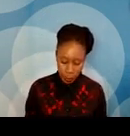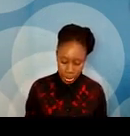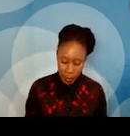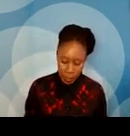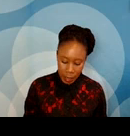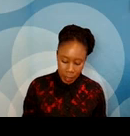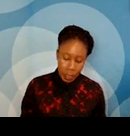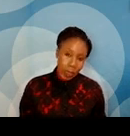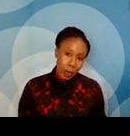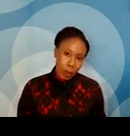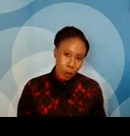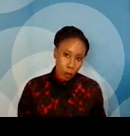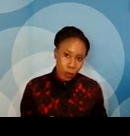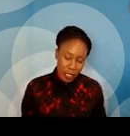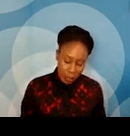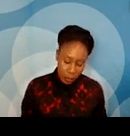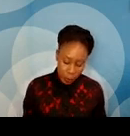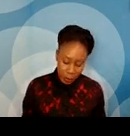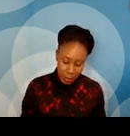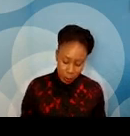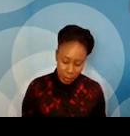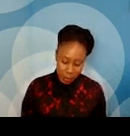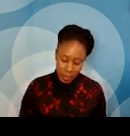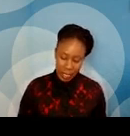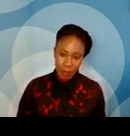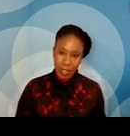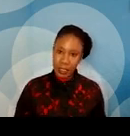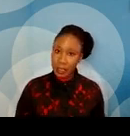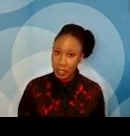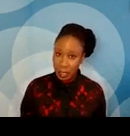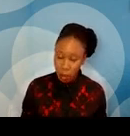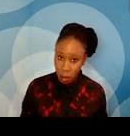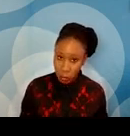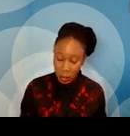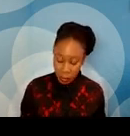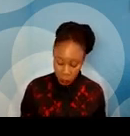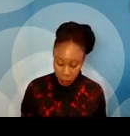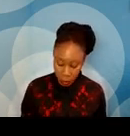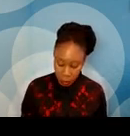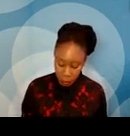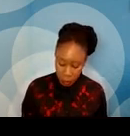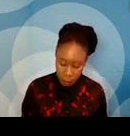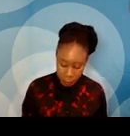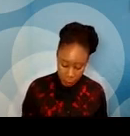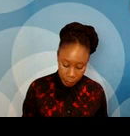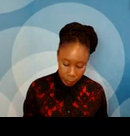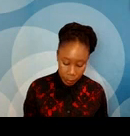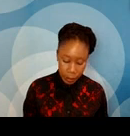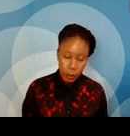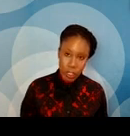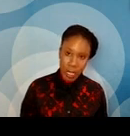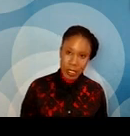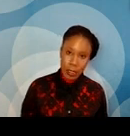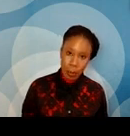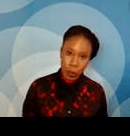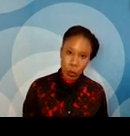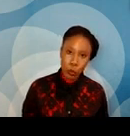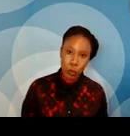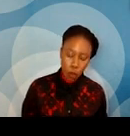lönekostnaderna. Och om vi tittar på det samlade regelverket kring avgifter, skatter,